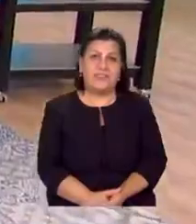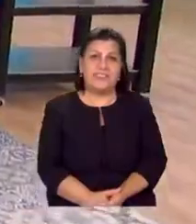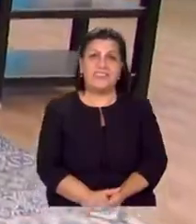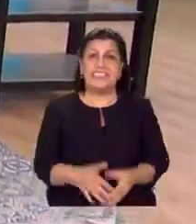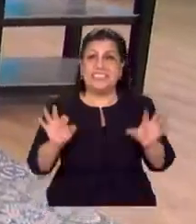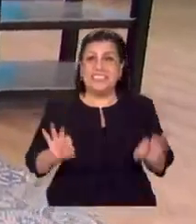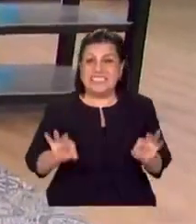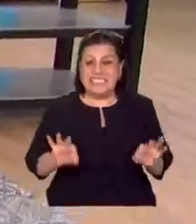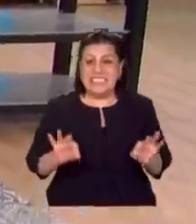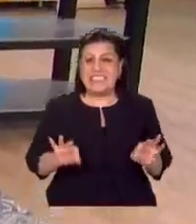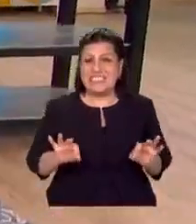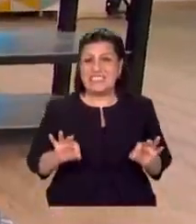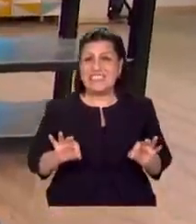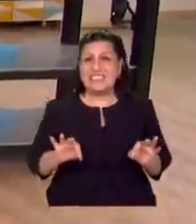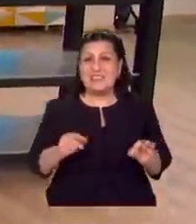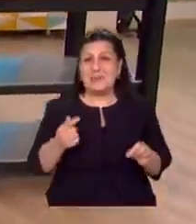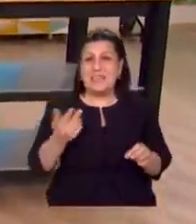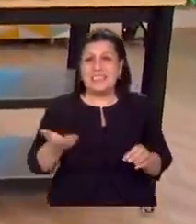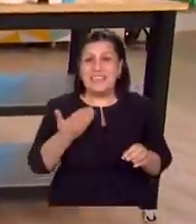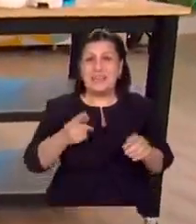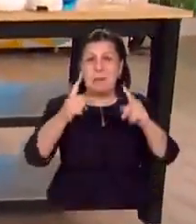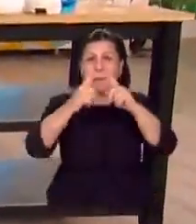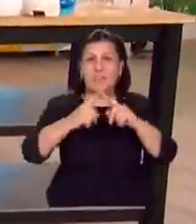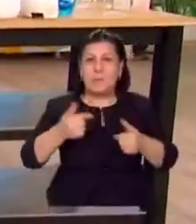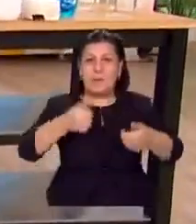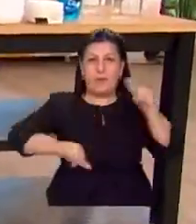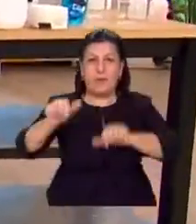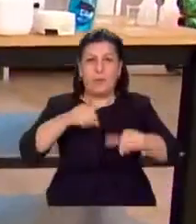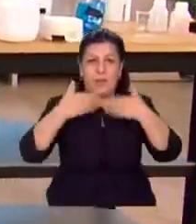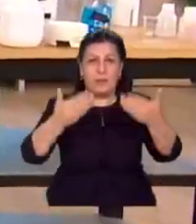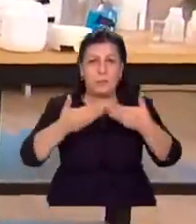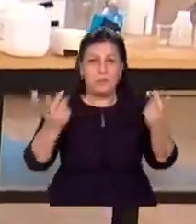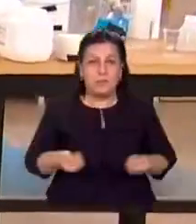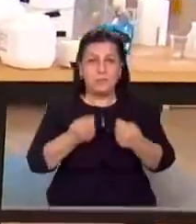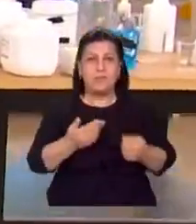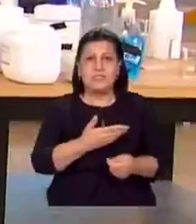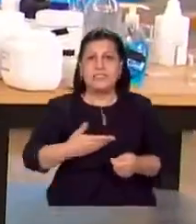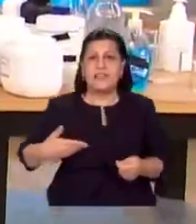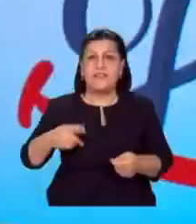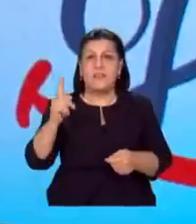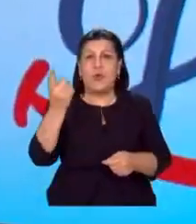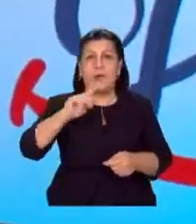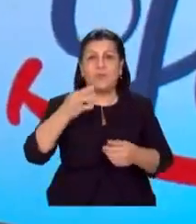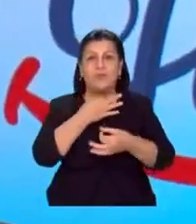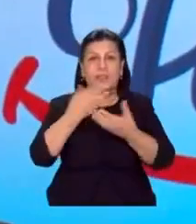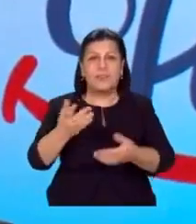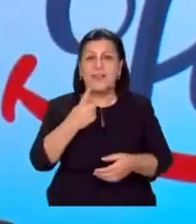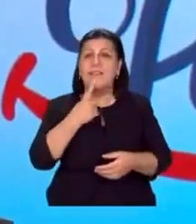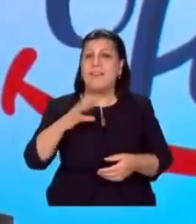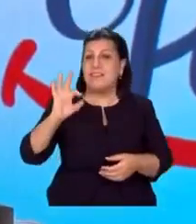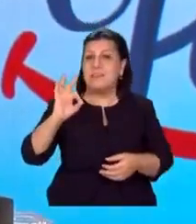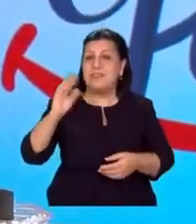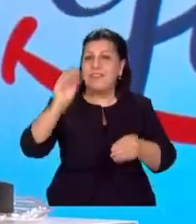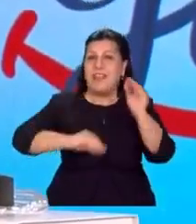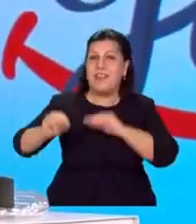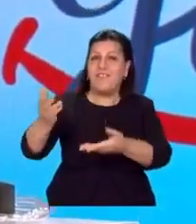söyleyeyim şimdi Tabii bu Birazda böyle matematiksel formül gibi anlatmaya çalışıyorum buradayız sevgili yapıyorduk Çok teşekkür ederiz çok lezzetli bir